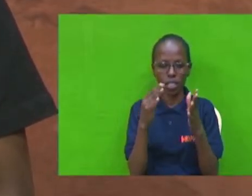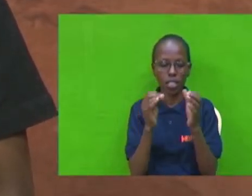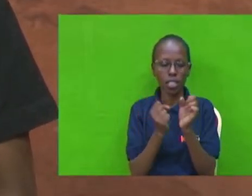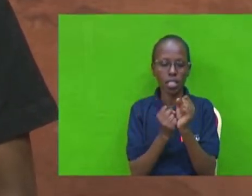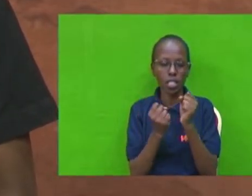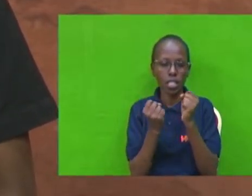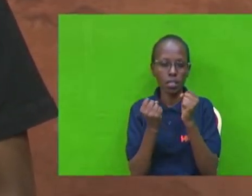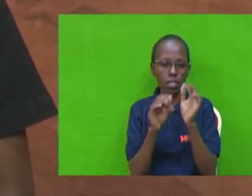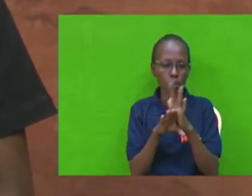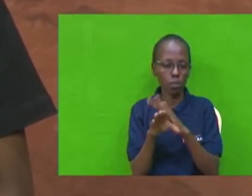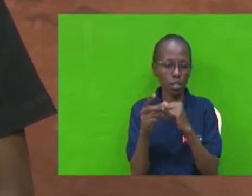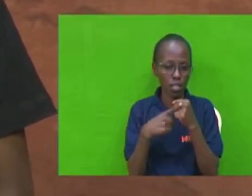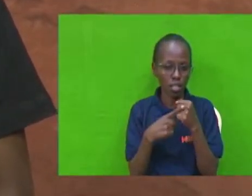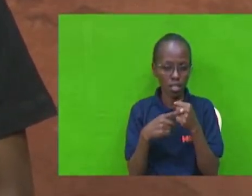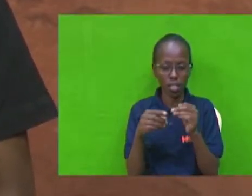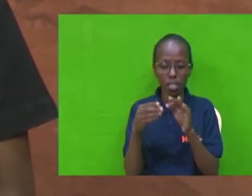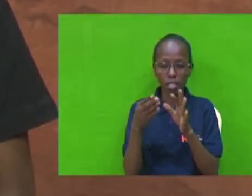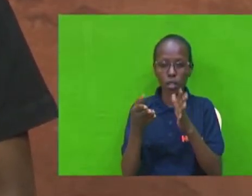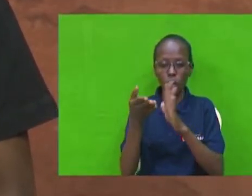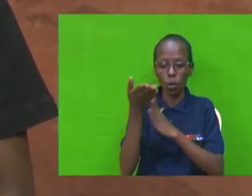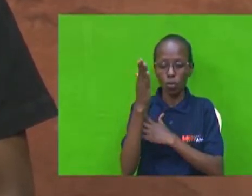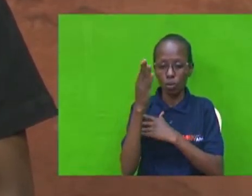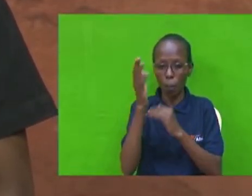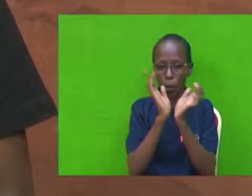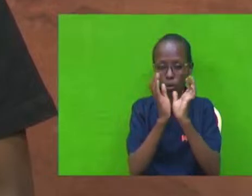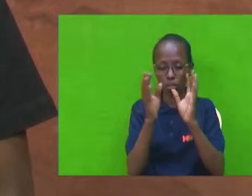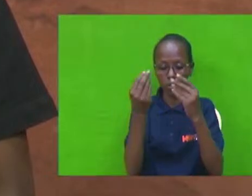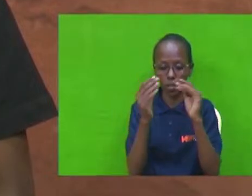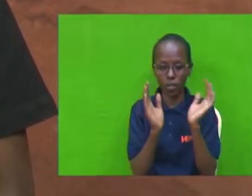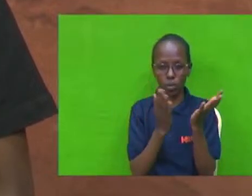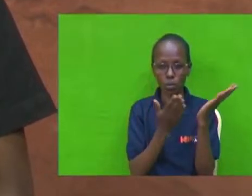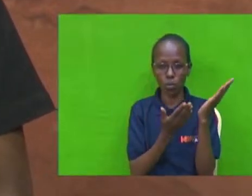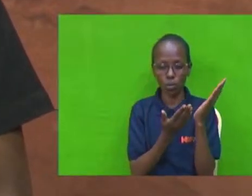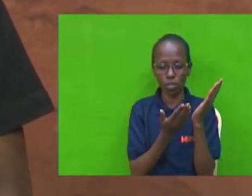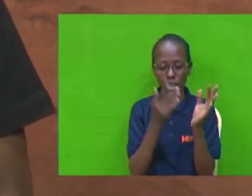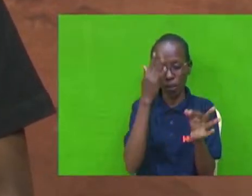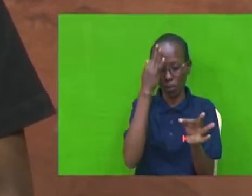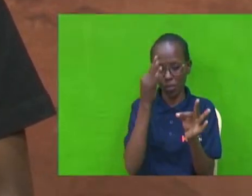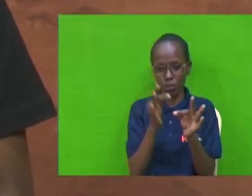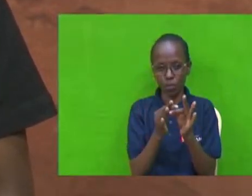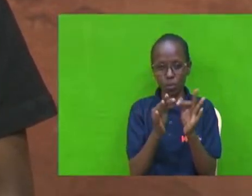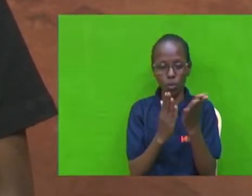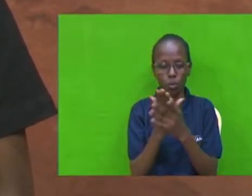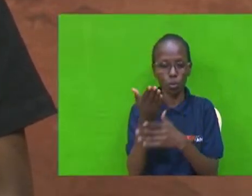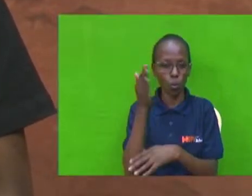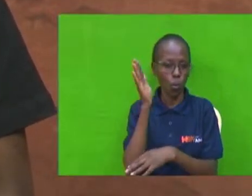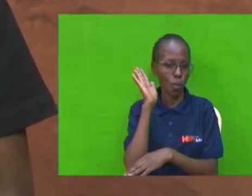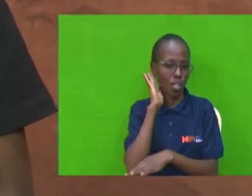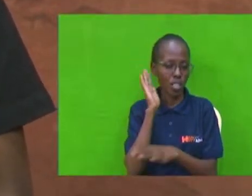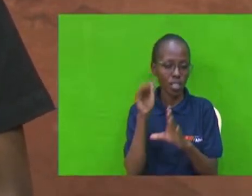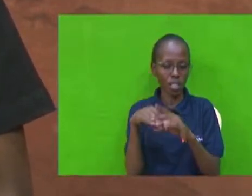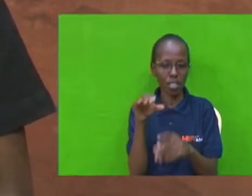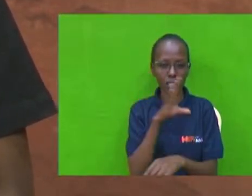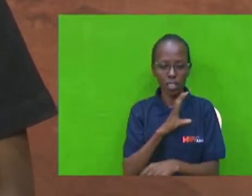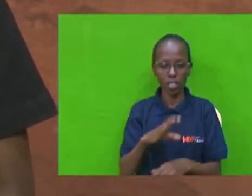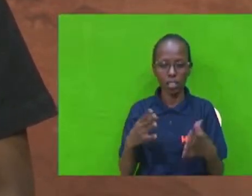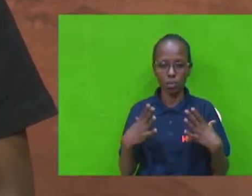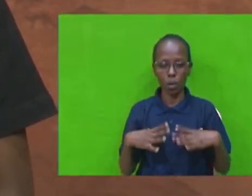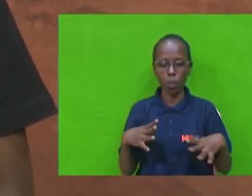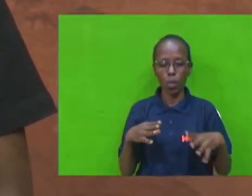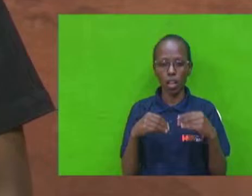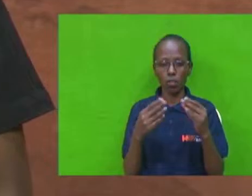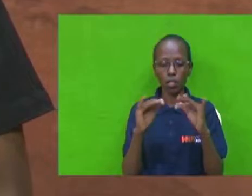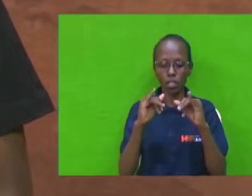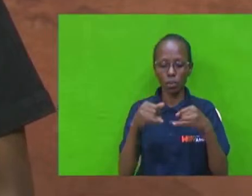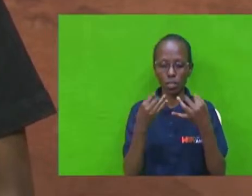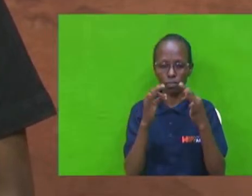Paulo anatuletea uaminifu ulio mkuu katika utii ndani ya Kristo. Basi watakao tuletea habari hii njema